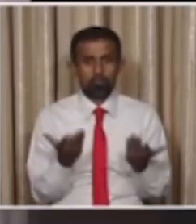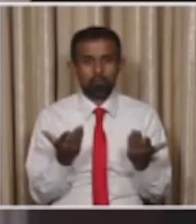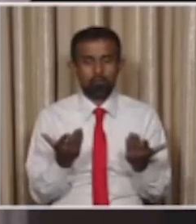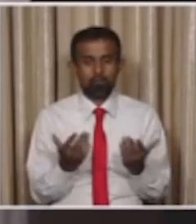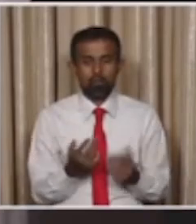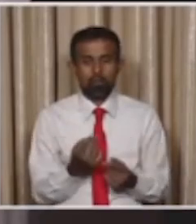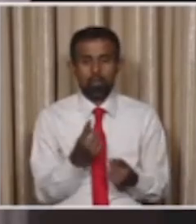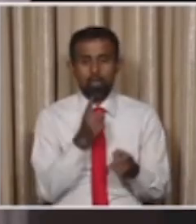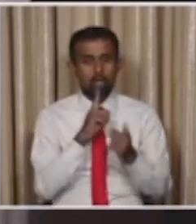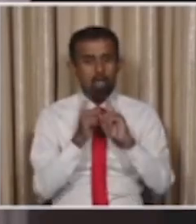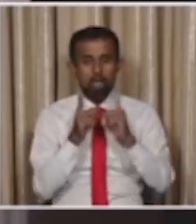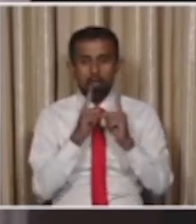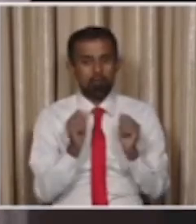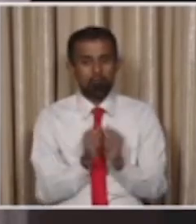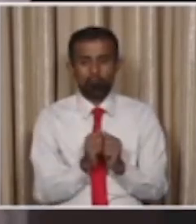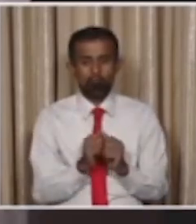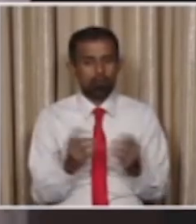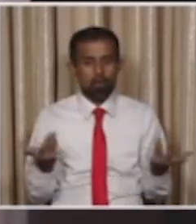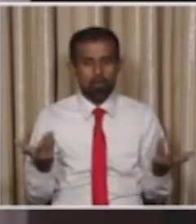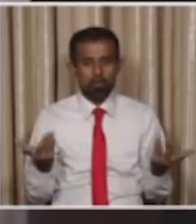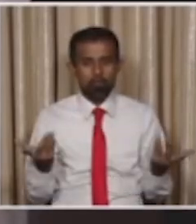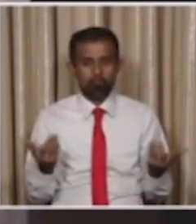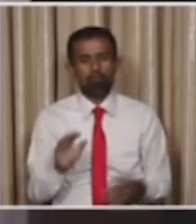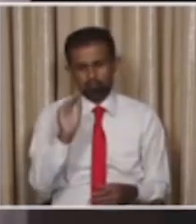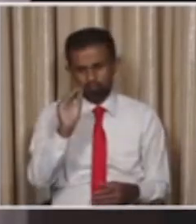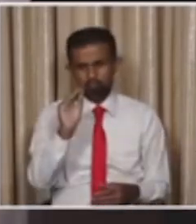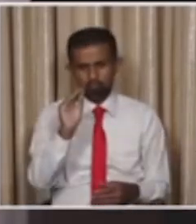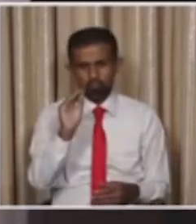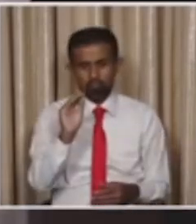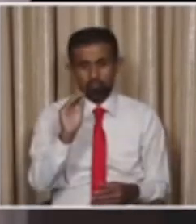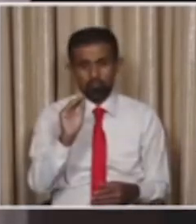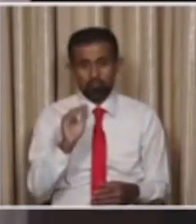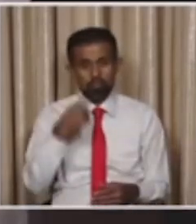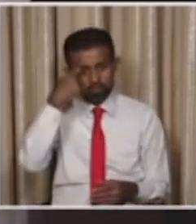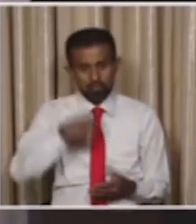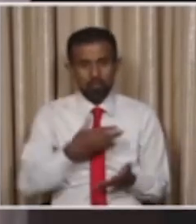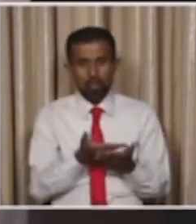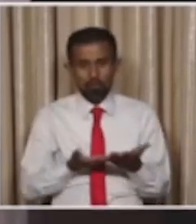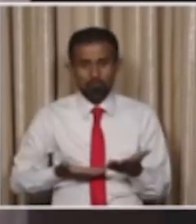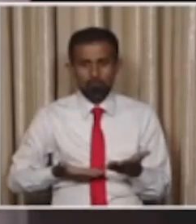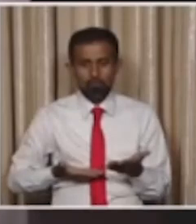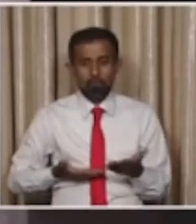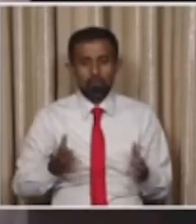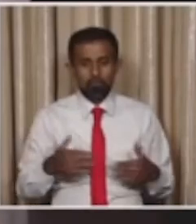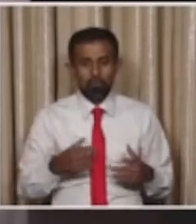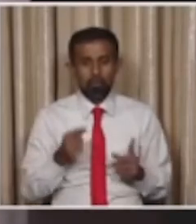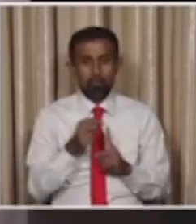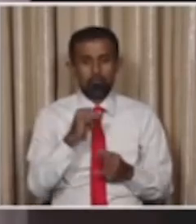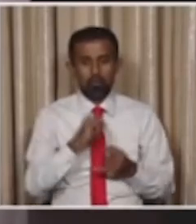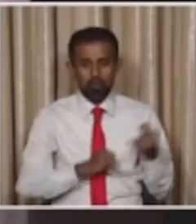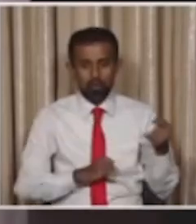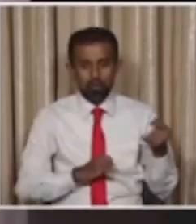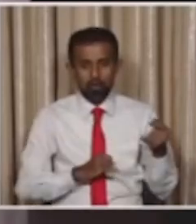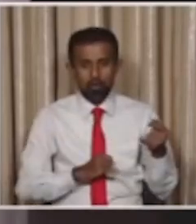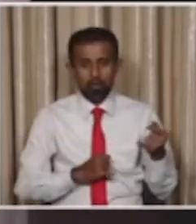කටින් කිව්වට නිලධාරීන් ක්‍රියාත්මක කරන්න නෑ. පොඩ්ඩක් ඉන්නකෝ, තාම මම දැන් සාක්ෂි ඇතුවනේ කියන්නේ. තාම ප්‍රාදේශීය ලේකම්ලට